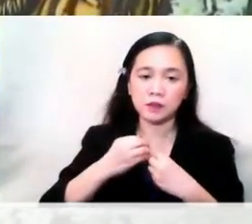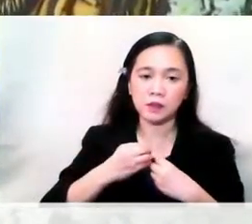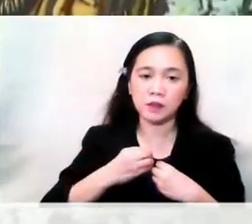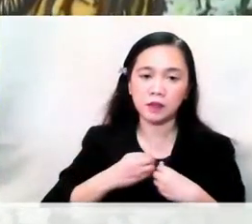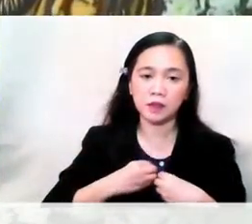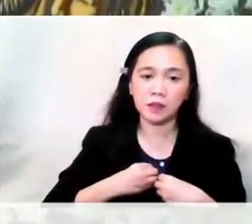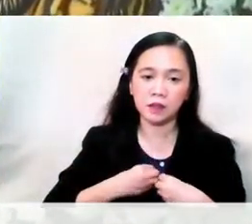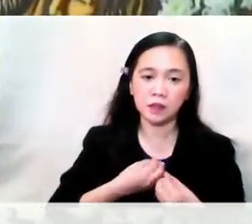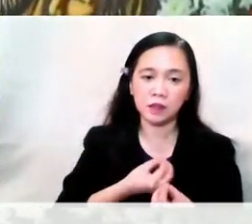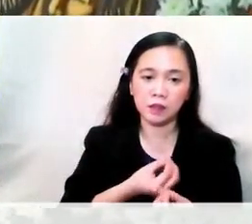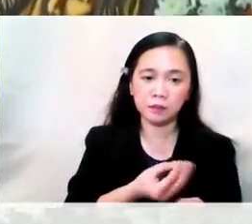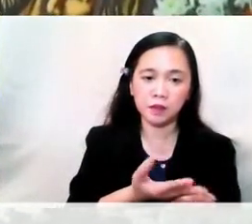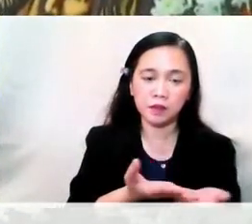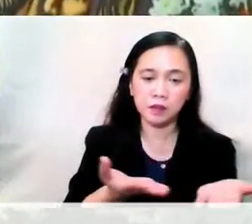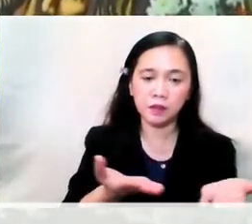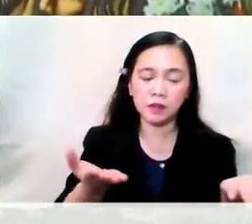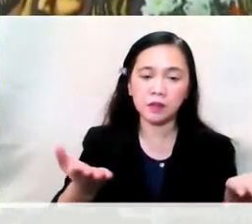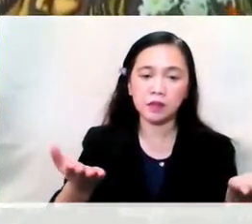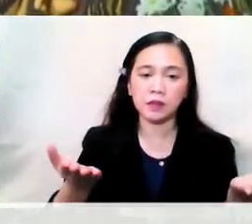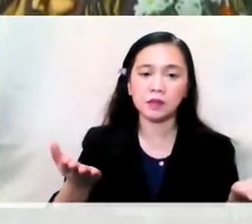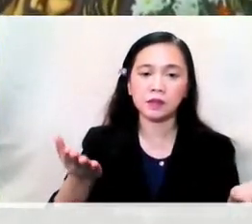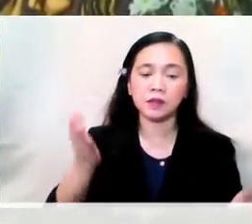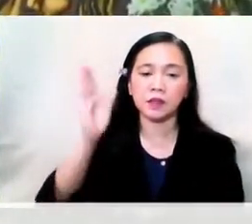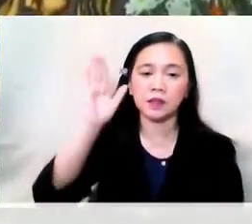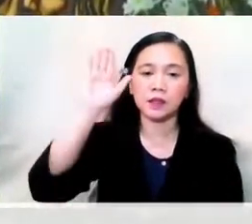Mapasa amin ang